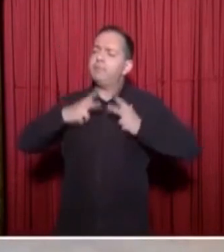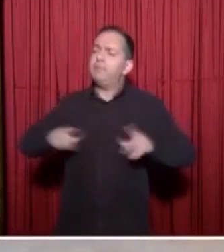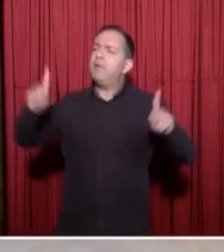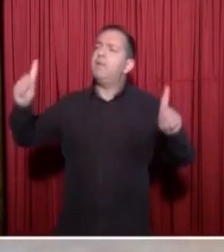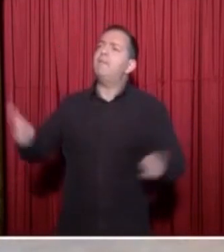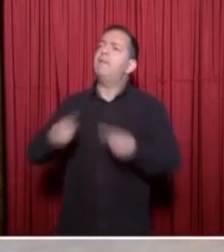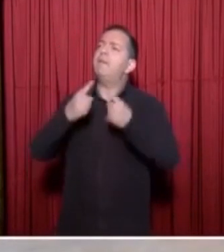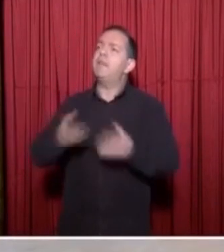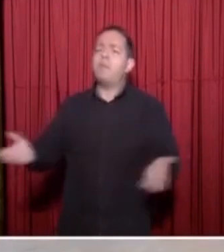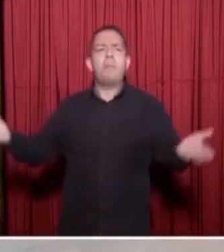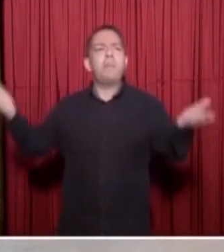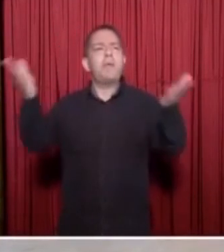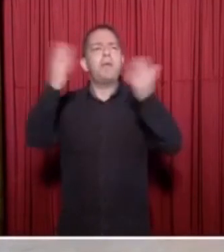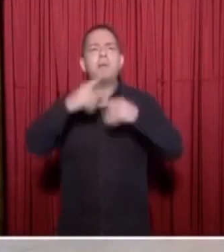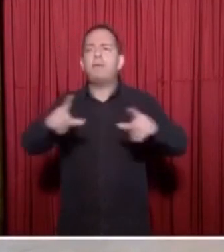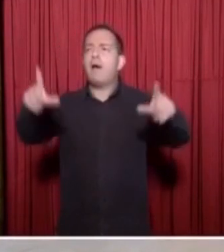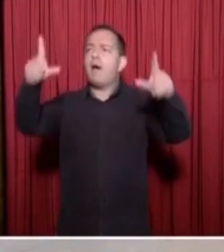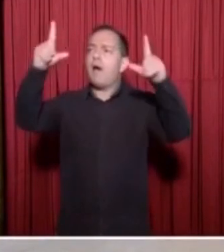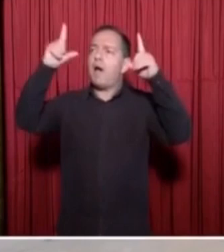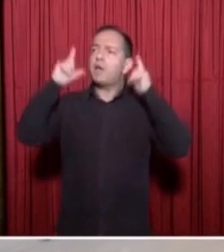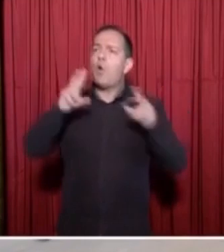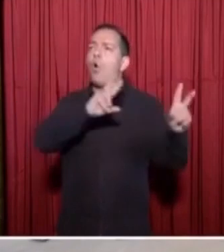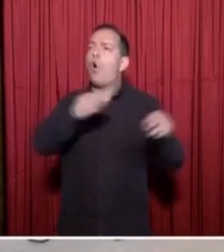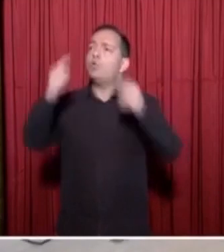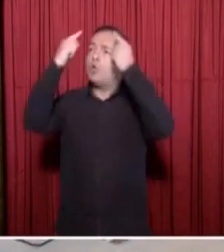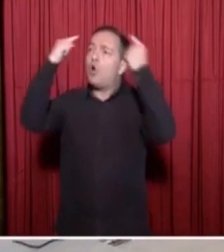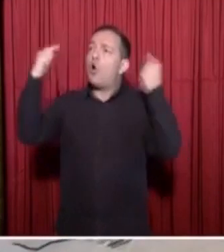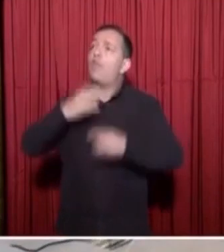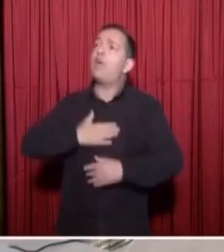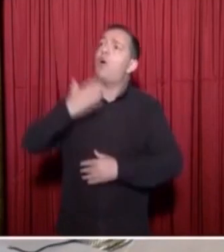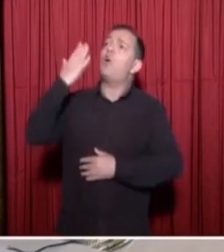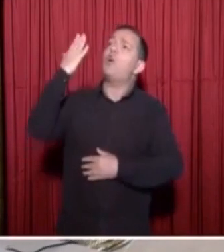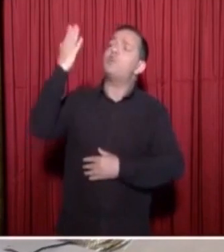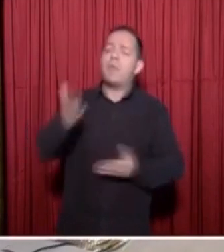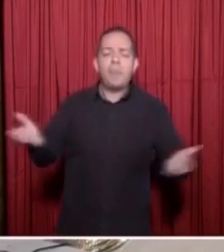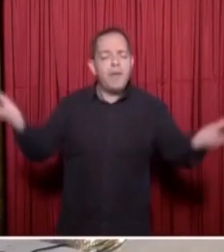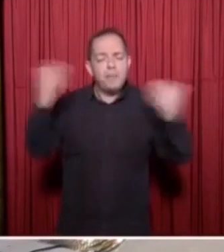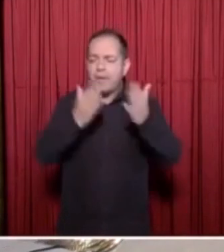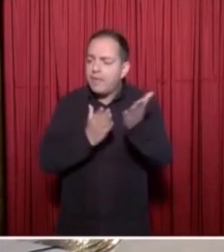ψάλι που και στην Άγιος σας ο Θεός ημών και